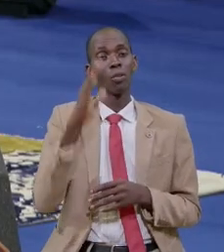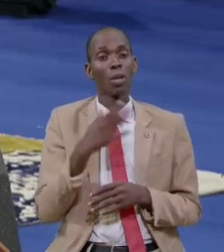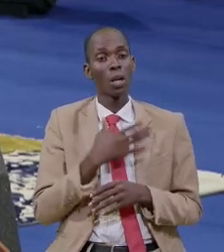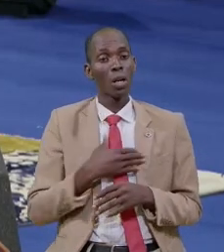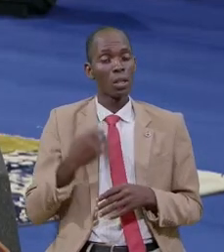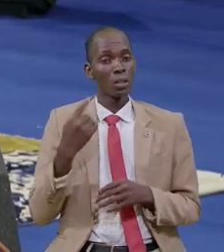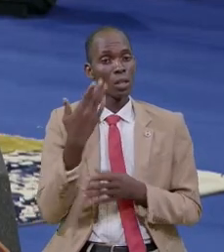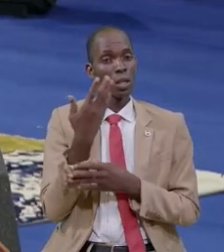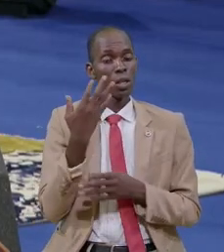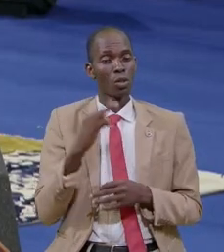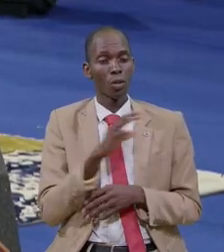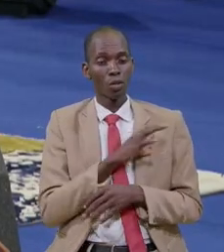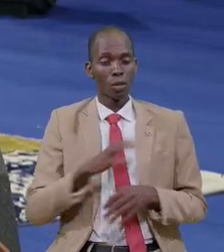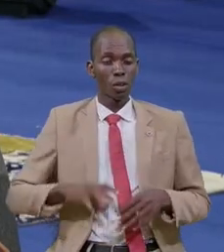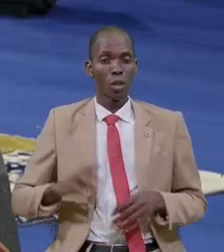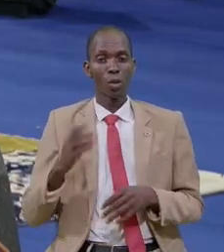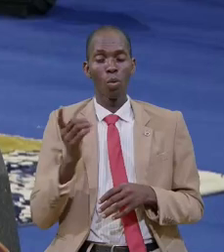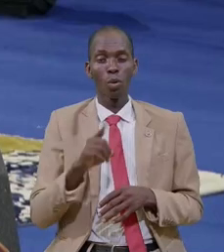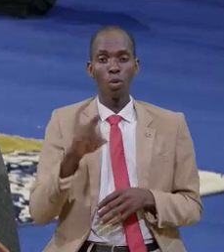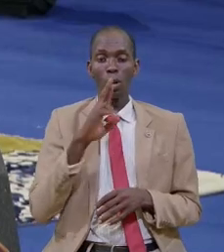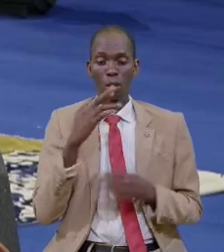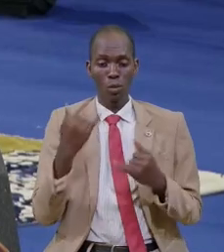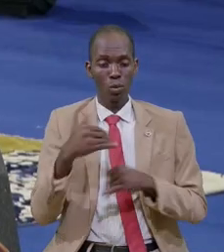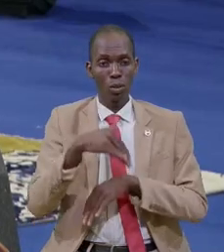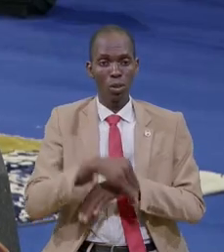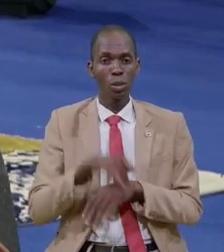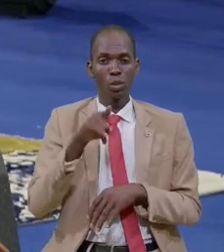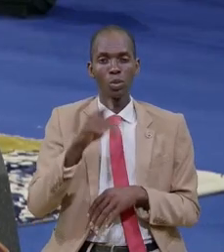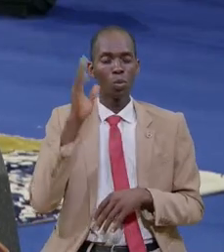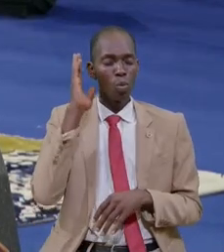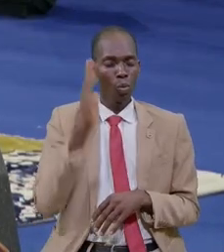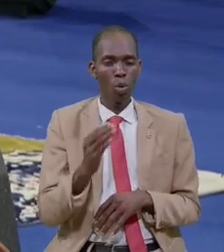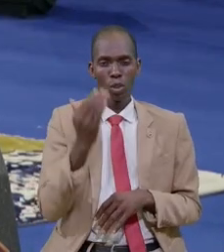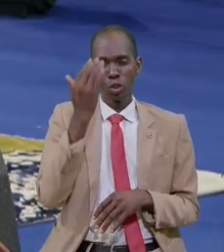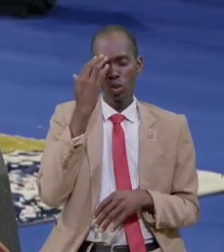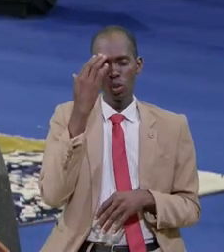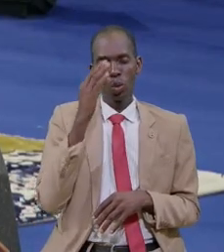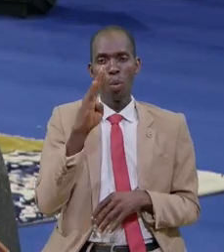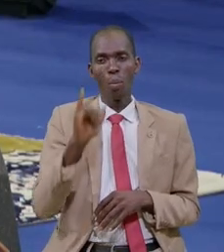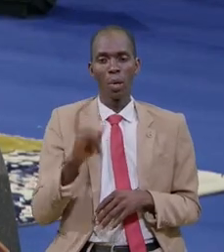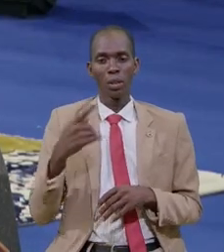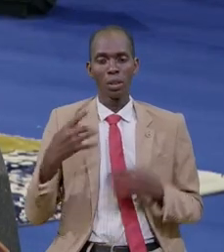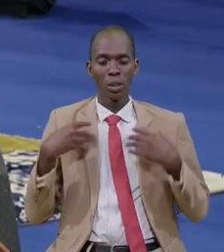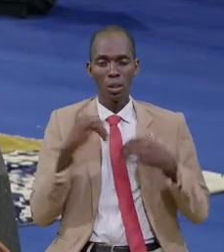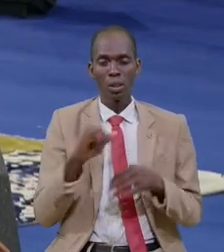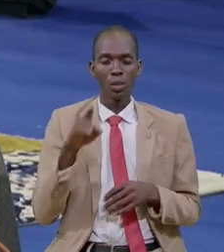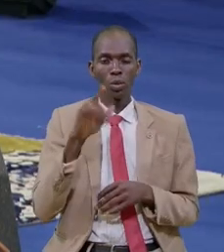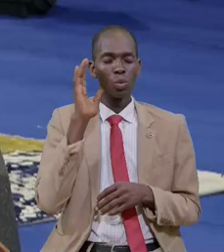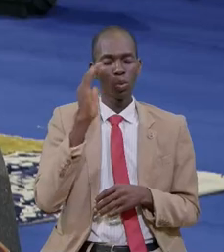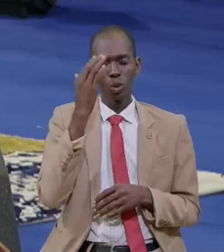ce soir, invisible, tu sauras que la guérison, tu sauras par la sainteté, tu